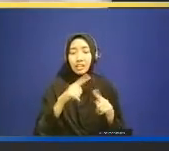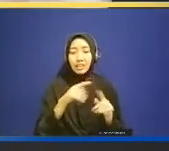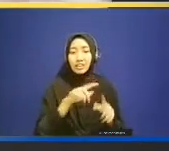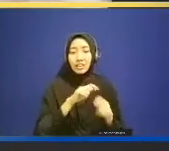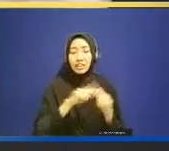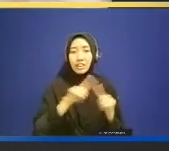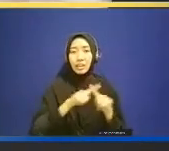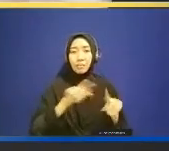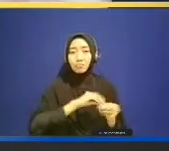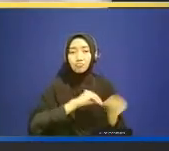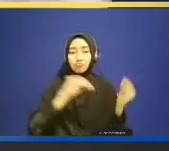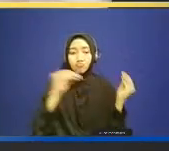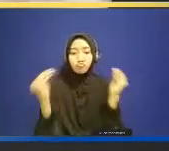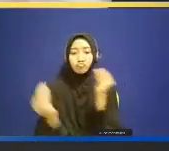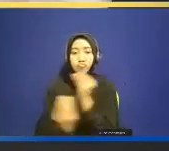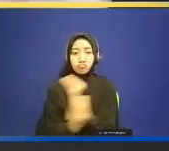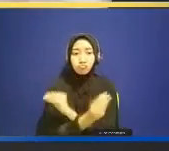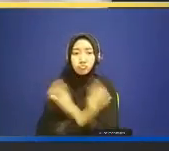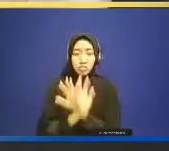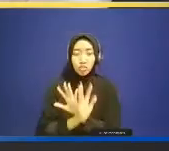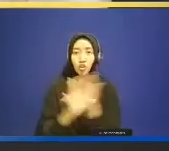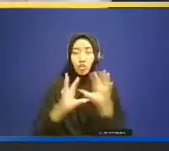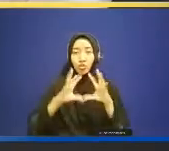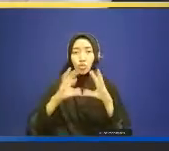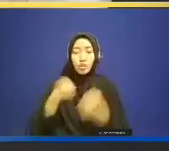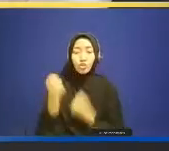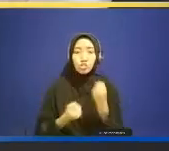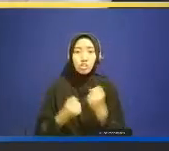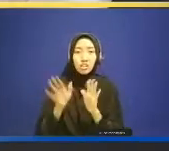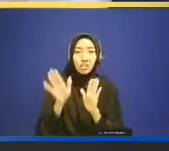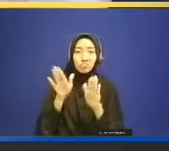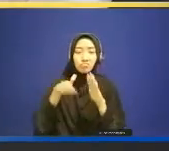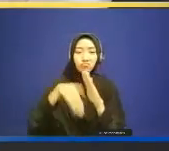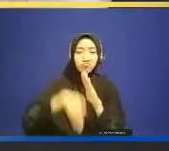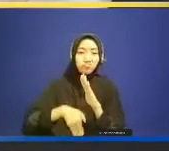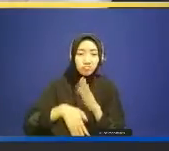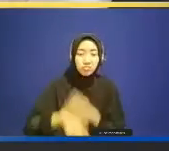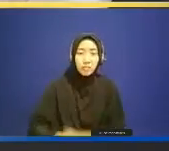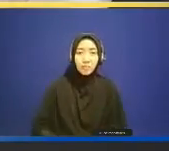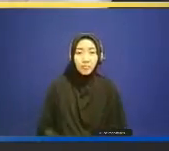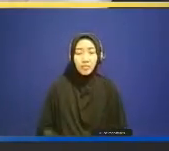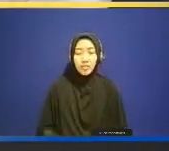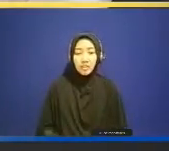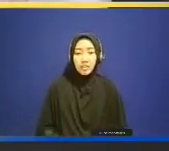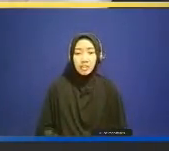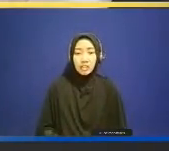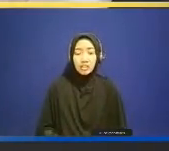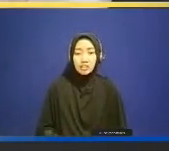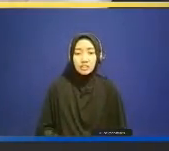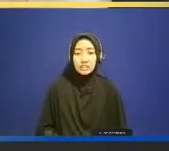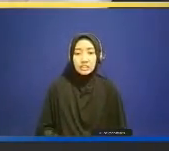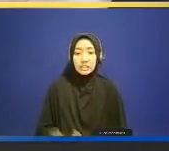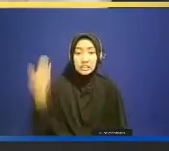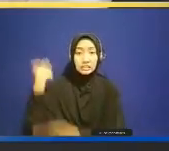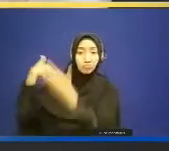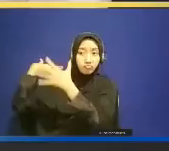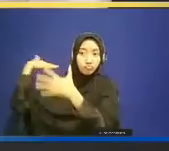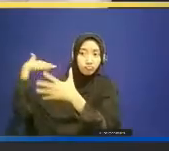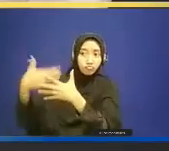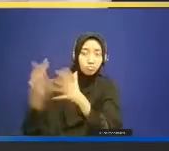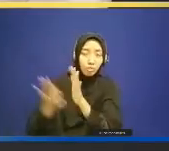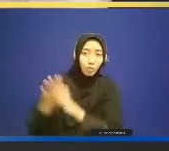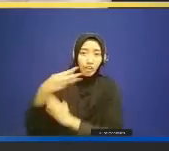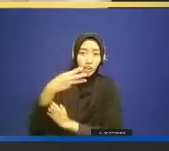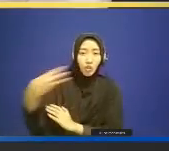disitu ya jadi dunia usahanya lesu tidak ada sepanjang sejarah pertumbuhan